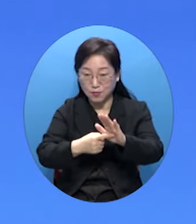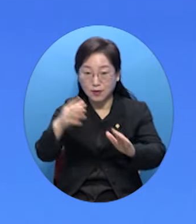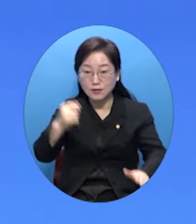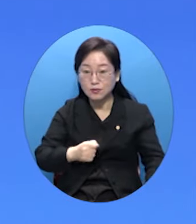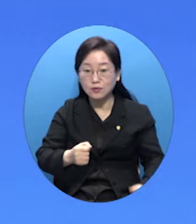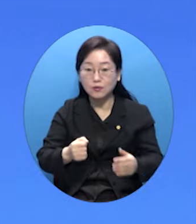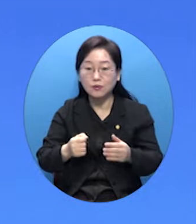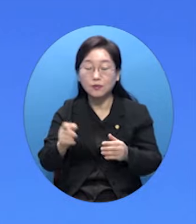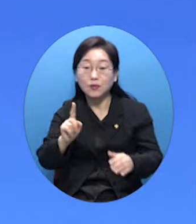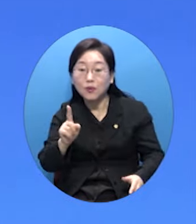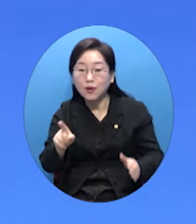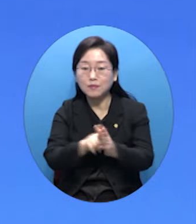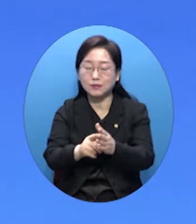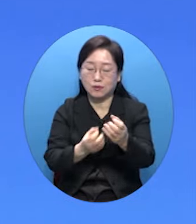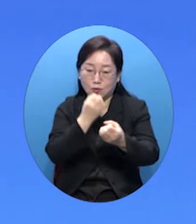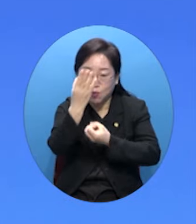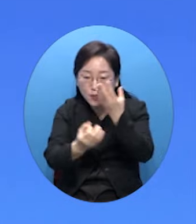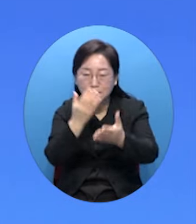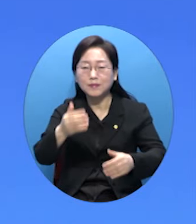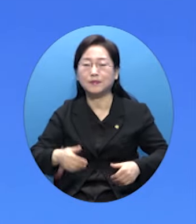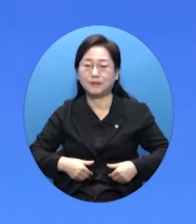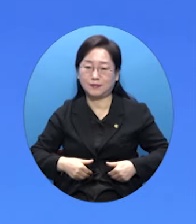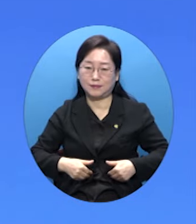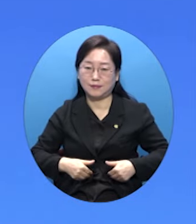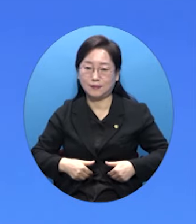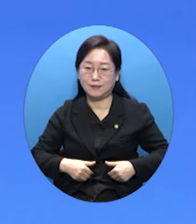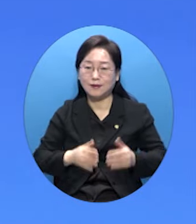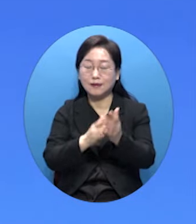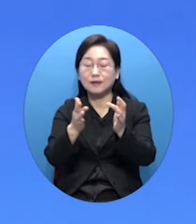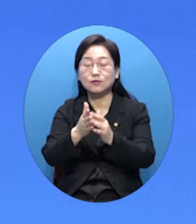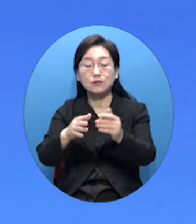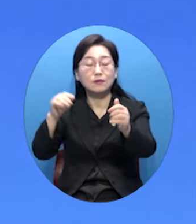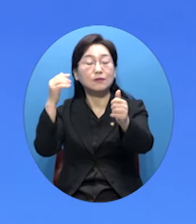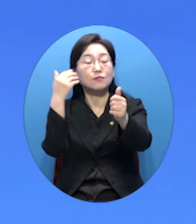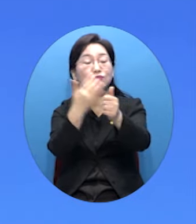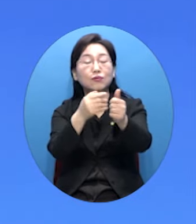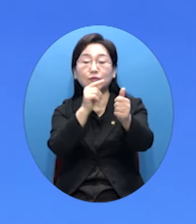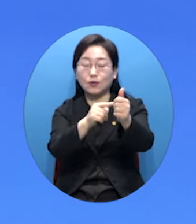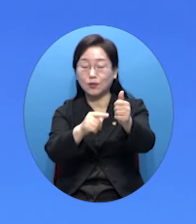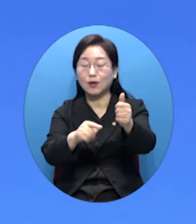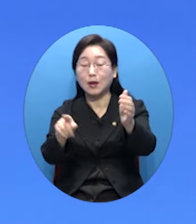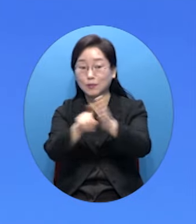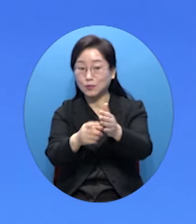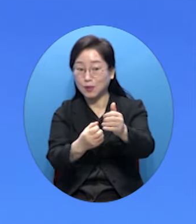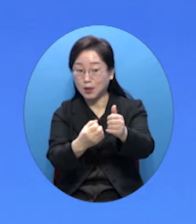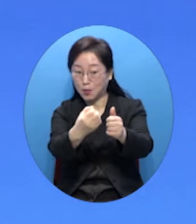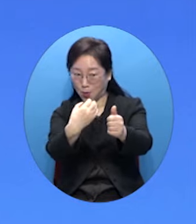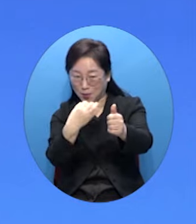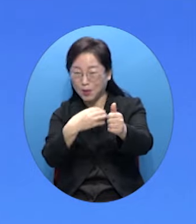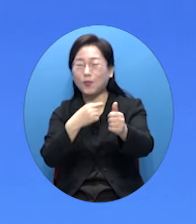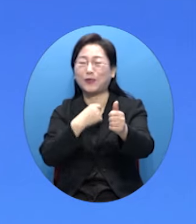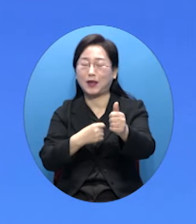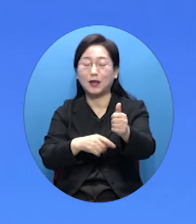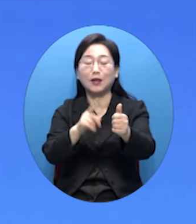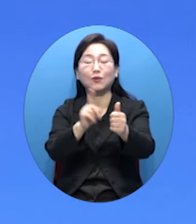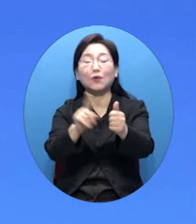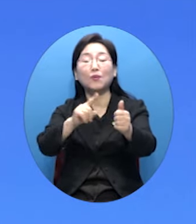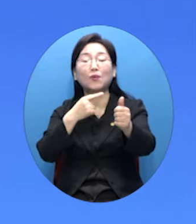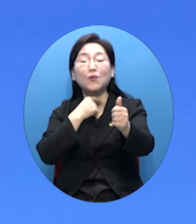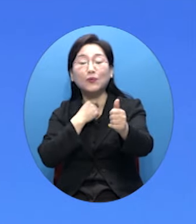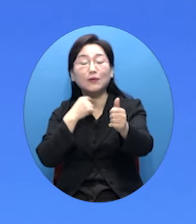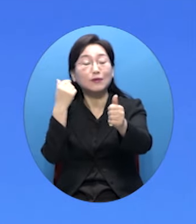하냐? 믿음으로 고백해야 되는 것입니다. 예수님이 물으십니다. 그 믿음의 고백을 듣기 원하시는 것입니다. 내게 무엇 해 주기를